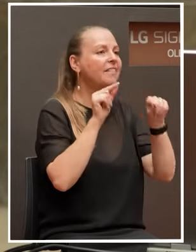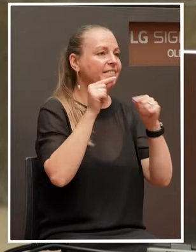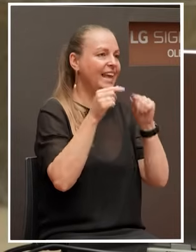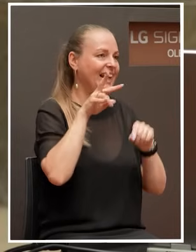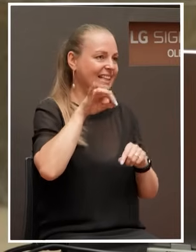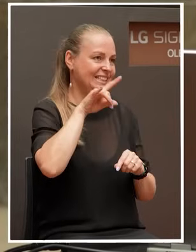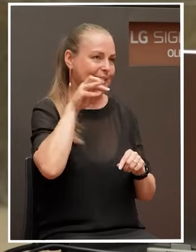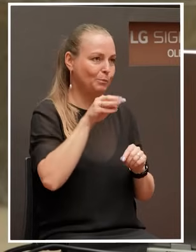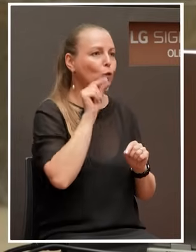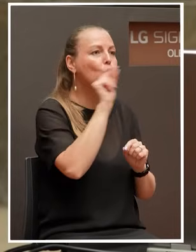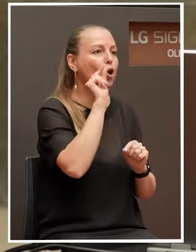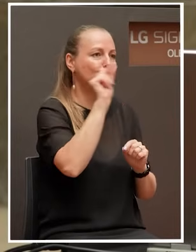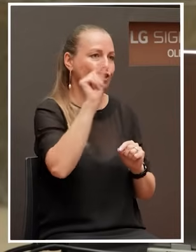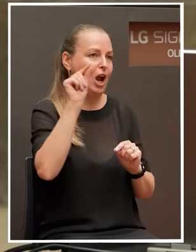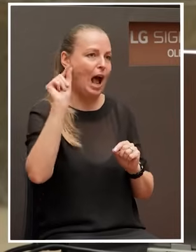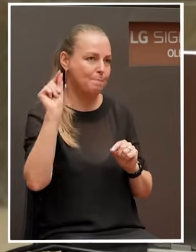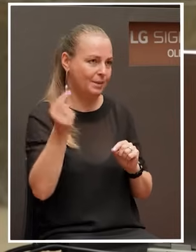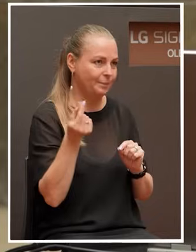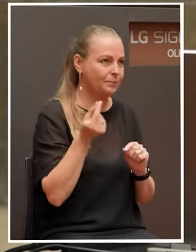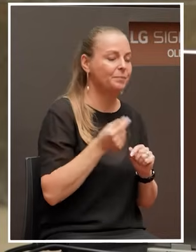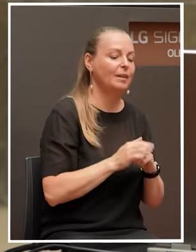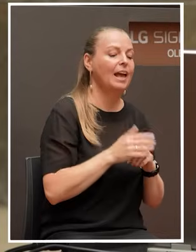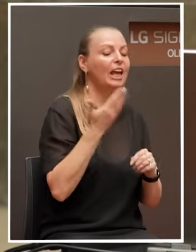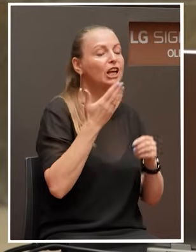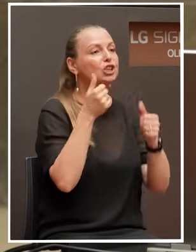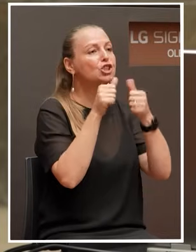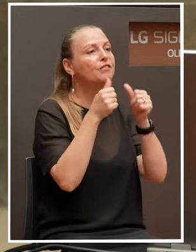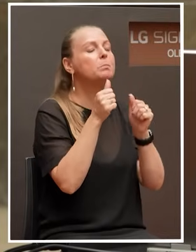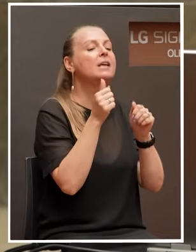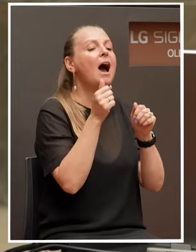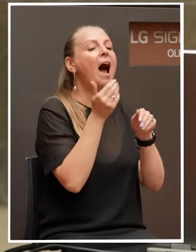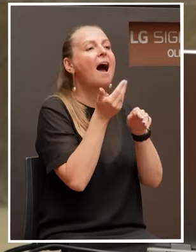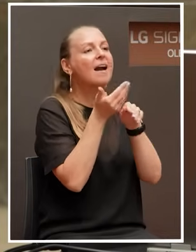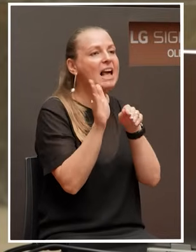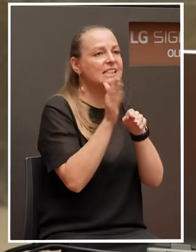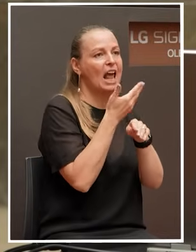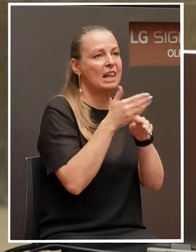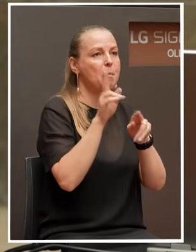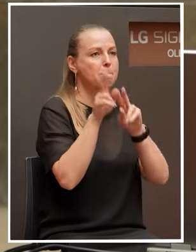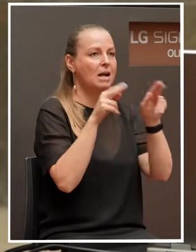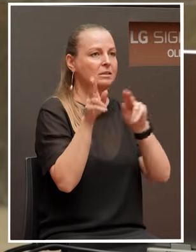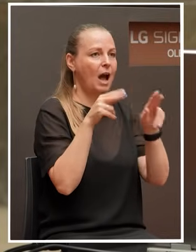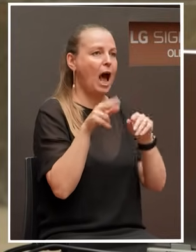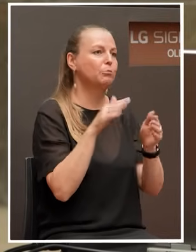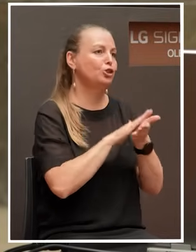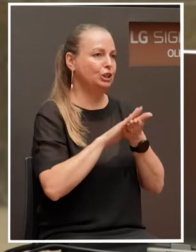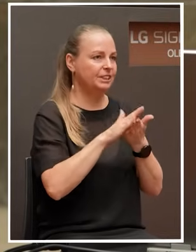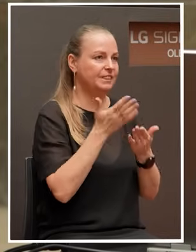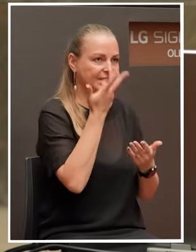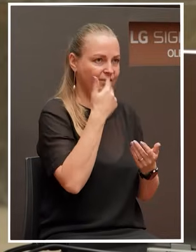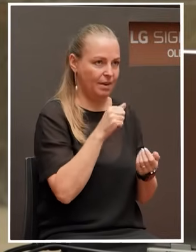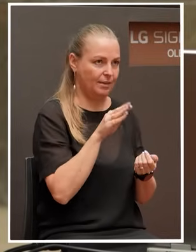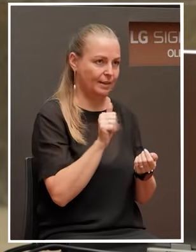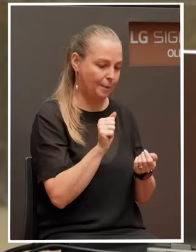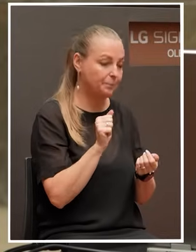живопись пятнышками, точечками, или дивизионизм, живопись раздельными мазками чистого цвета. И вот